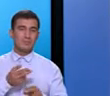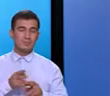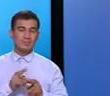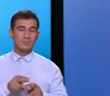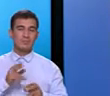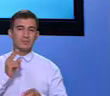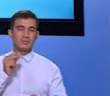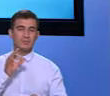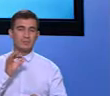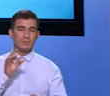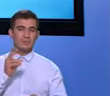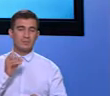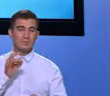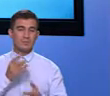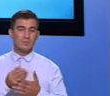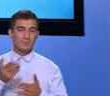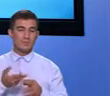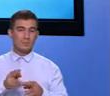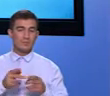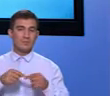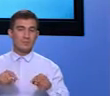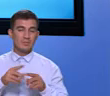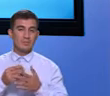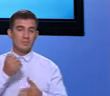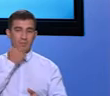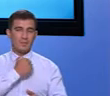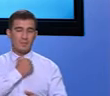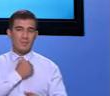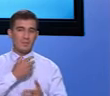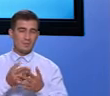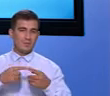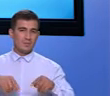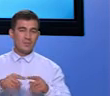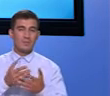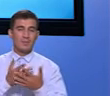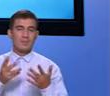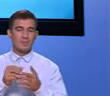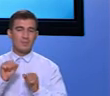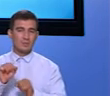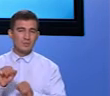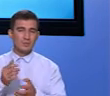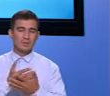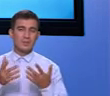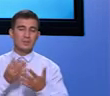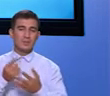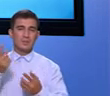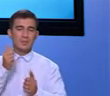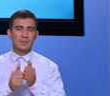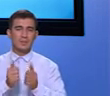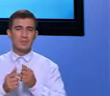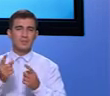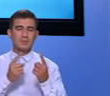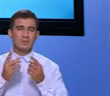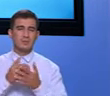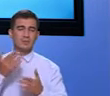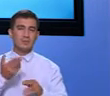foydalanishgan. Chokarlar, ya'ni ularni askarlari yoki himoya qiluvchilari edi. Har bir dehqonni taxminan